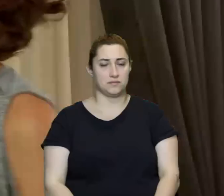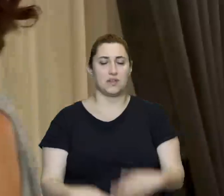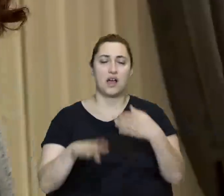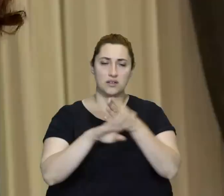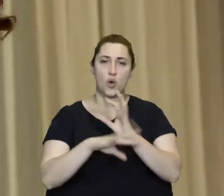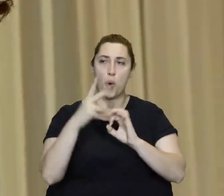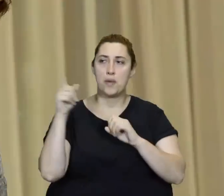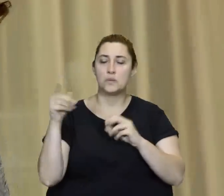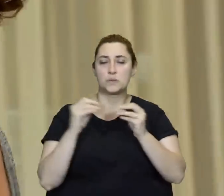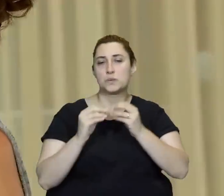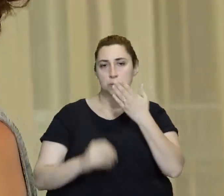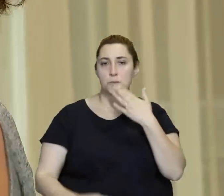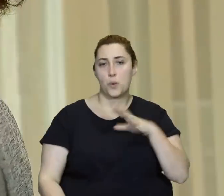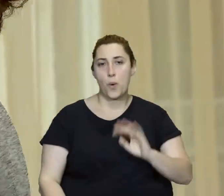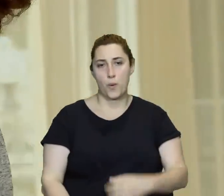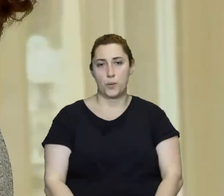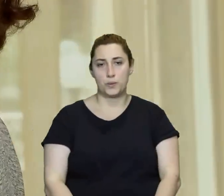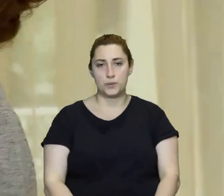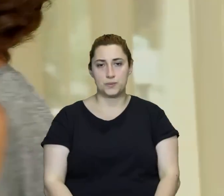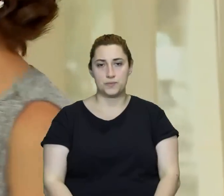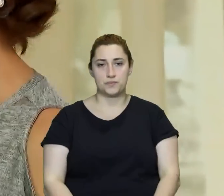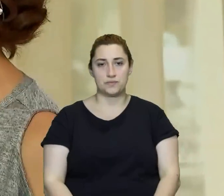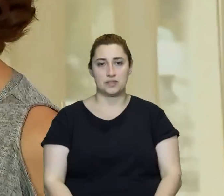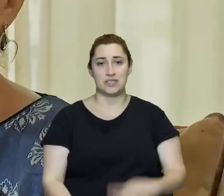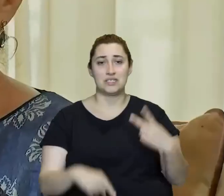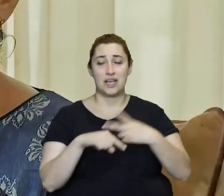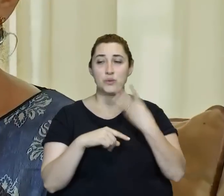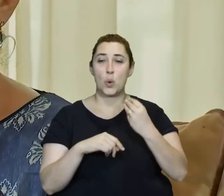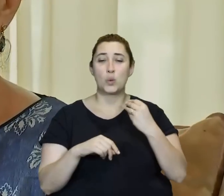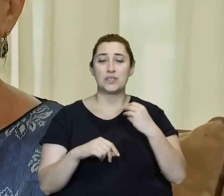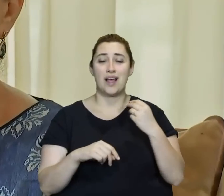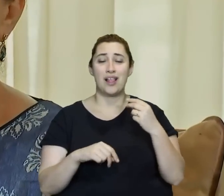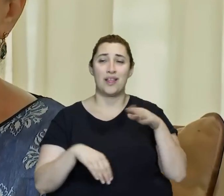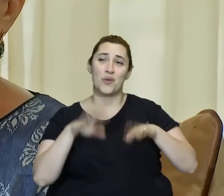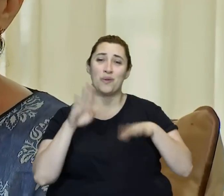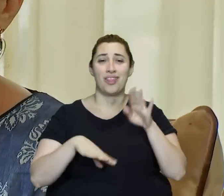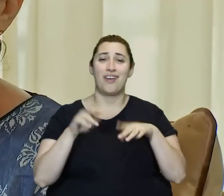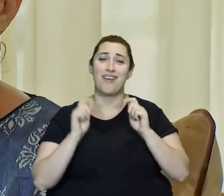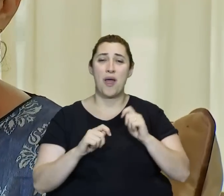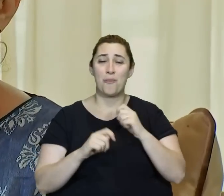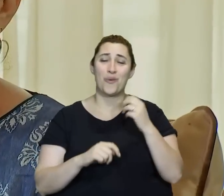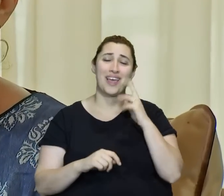Aslında Ömer'in de bir suçu yok. Zehra o kadar güzel oynadı ki mağduru.